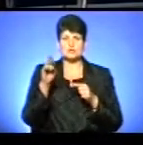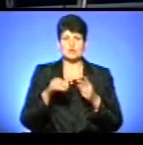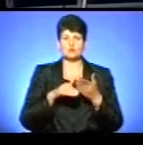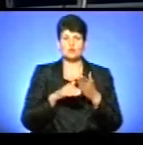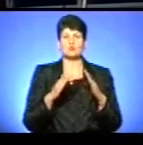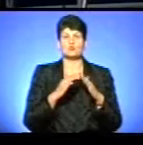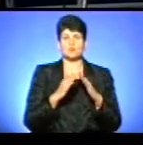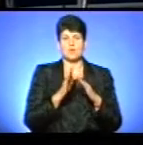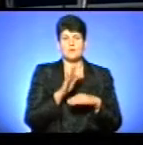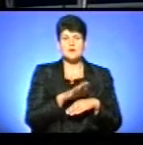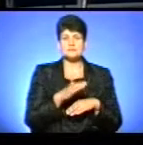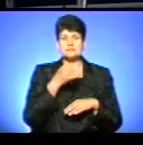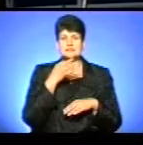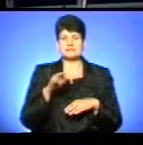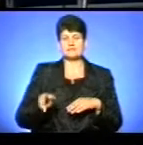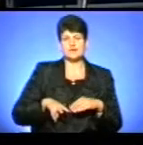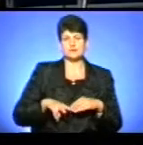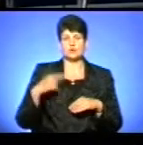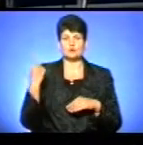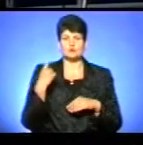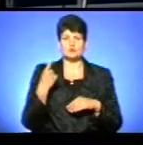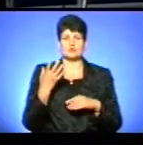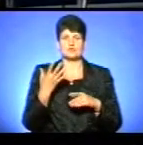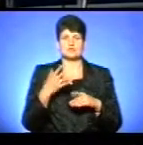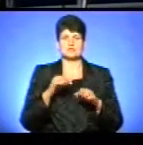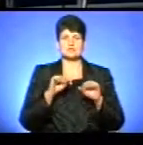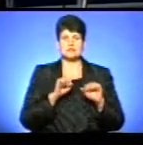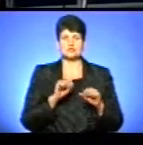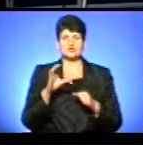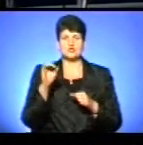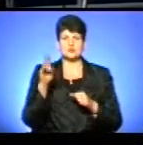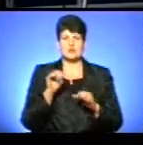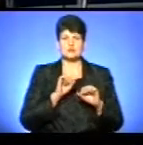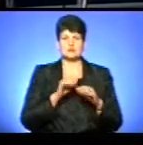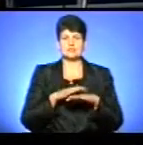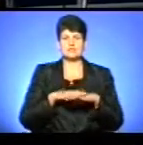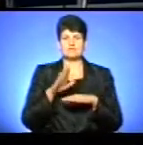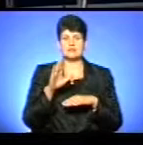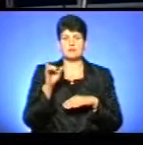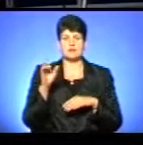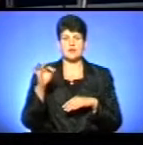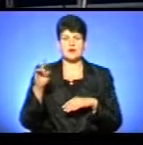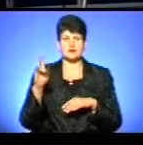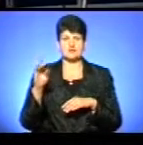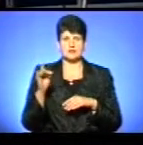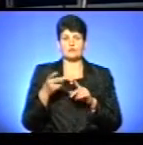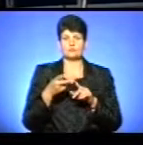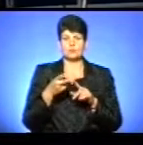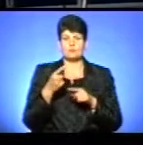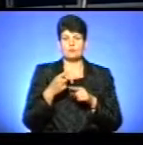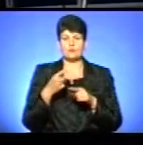вдома, розповів директор обласного департаменту соціального захисту населення Вадим Боярський. У другій половині вересня пакунки